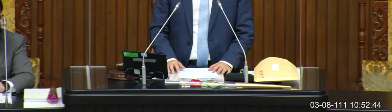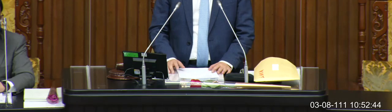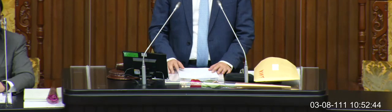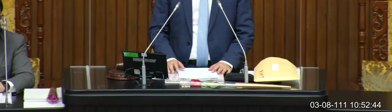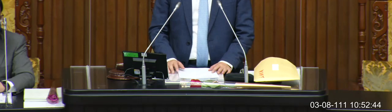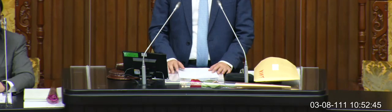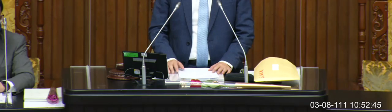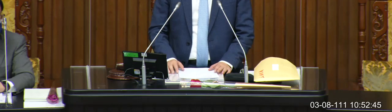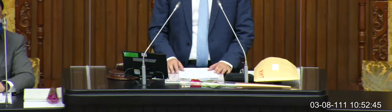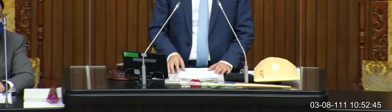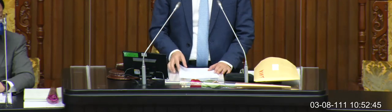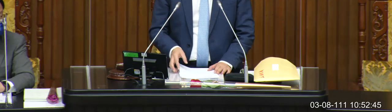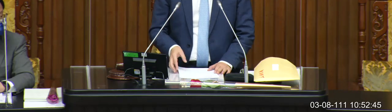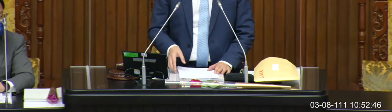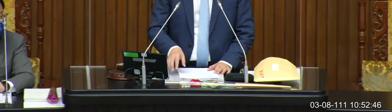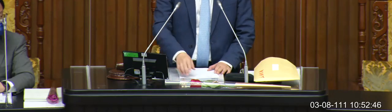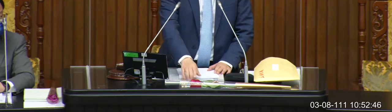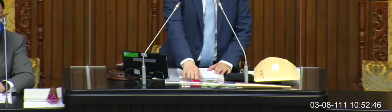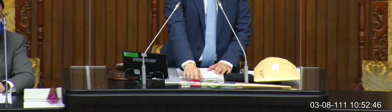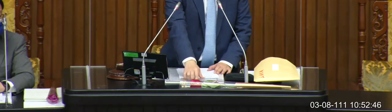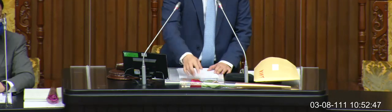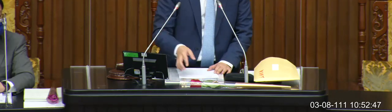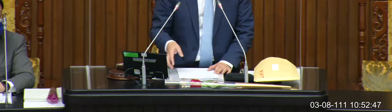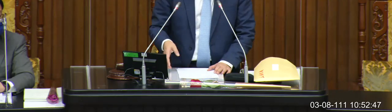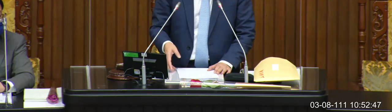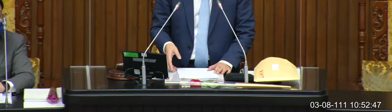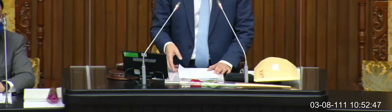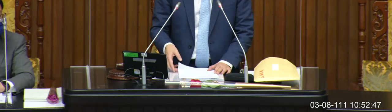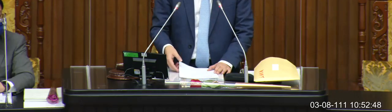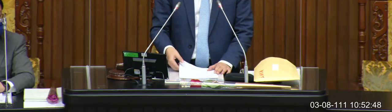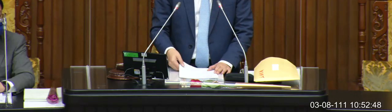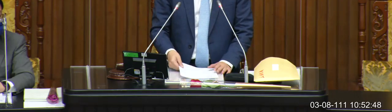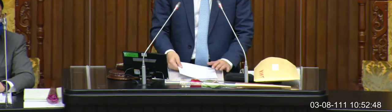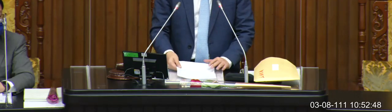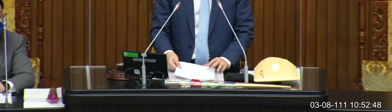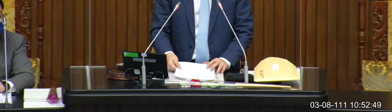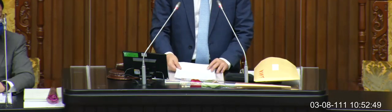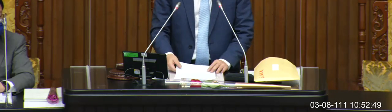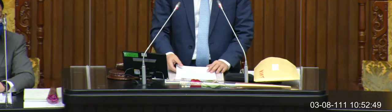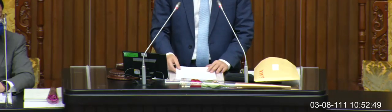谢谢。